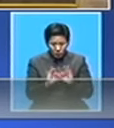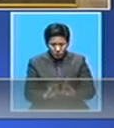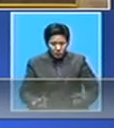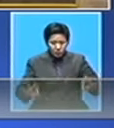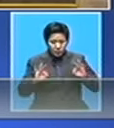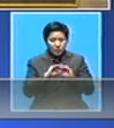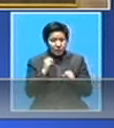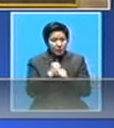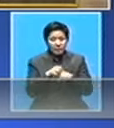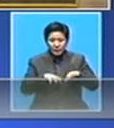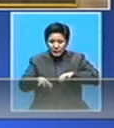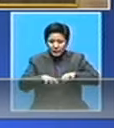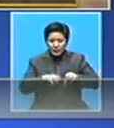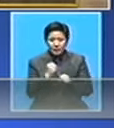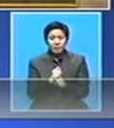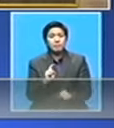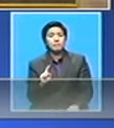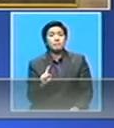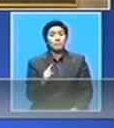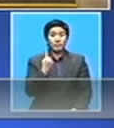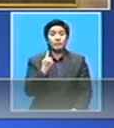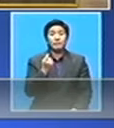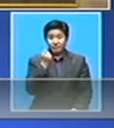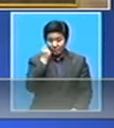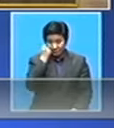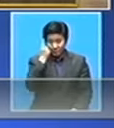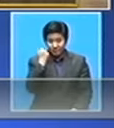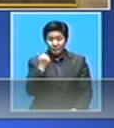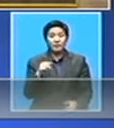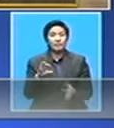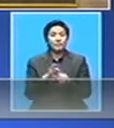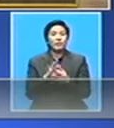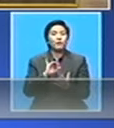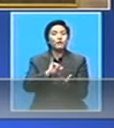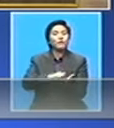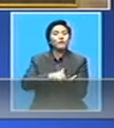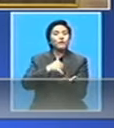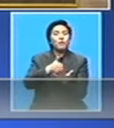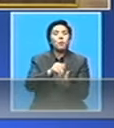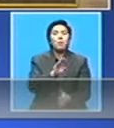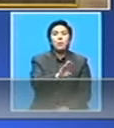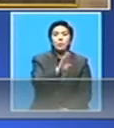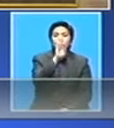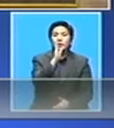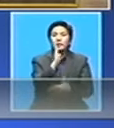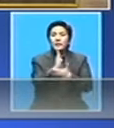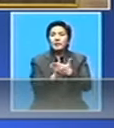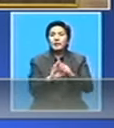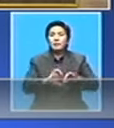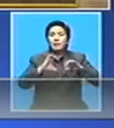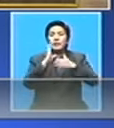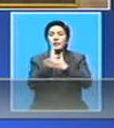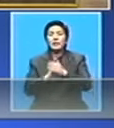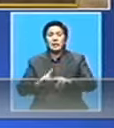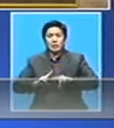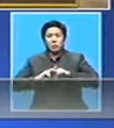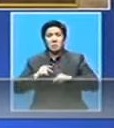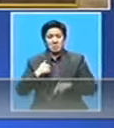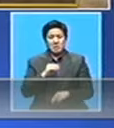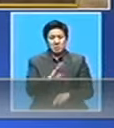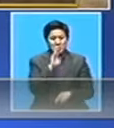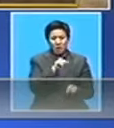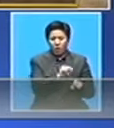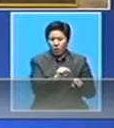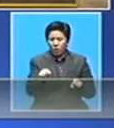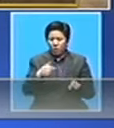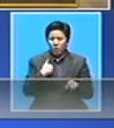ทั้งประชาชนขณะนี้ในเรื่องของการปฏิรูปกำลังเดินหน้าอยู่ในช่วงที่ต้องมีการแก้ไขในระยะที่2พร้อมๆไปกับการ